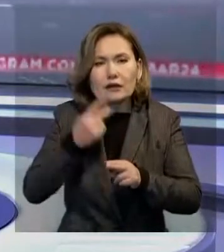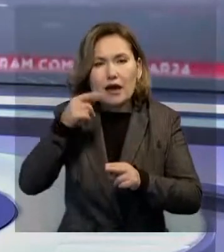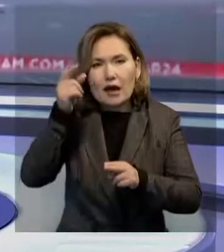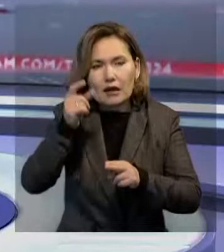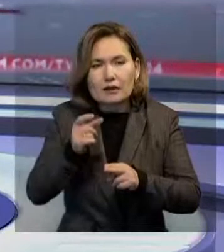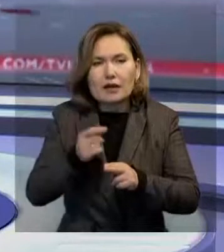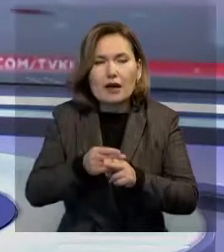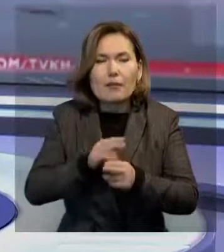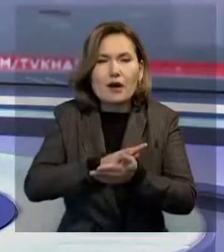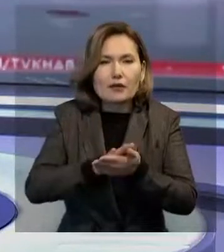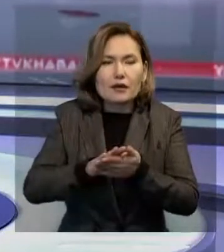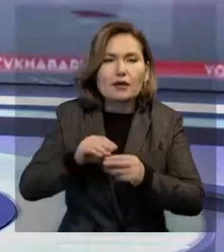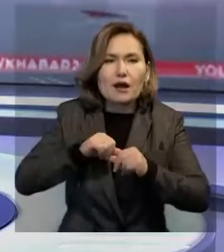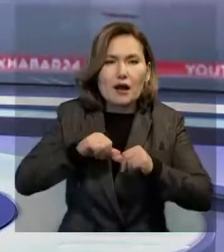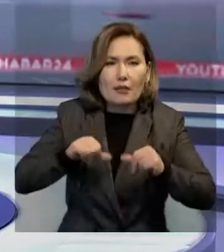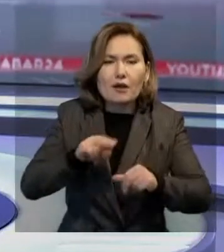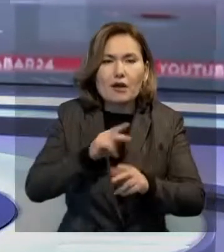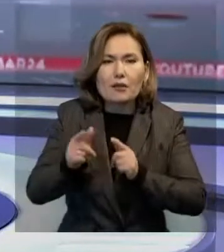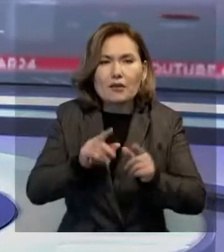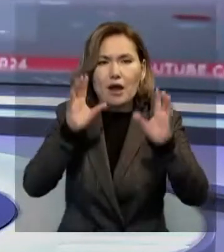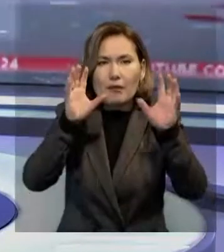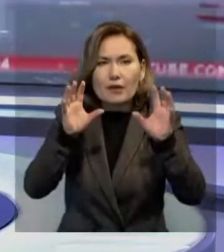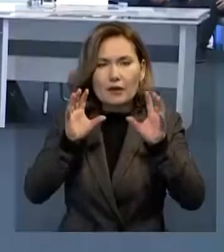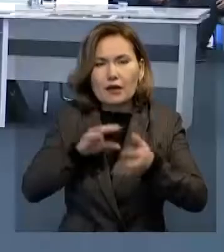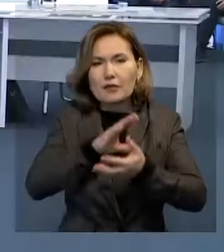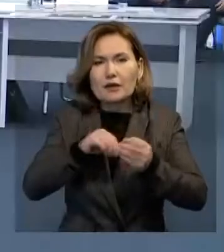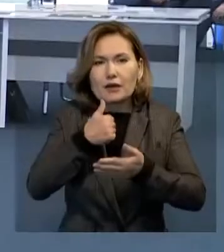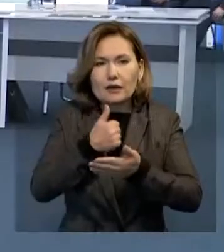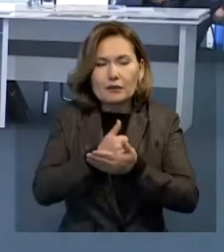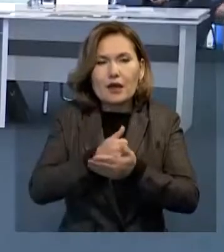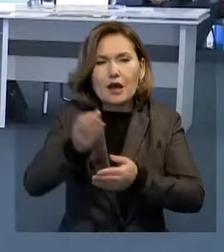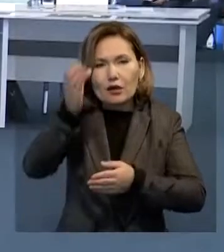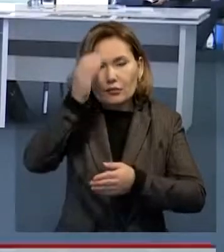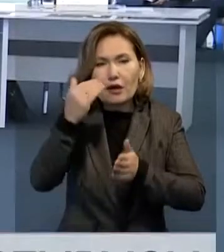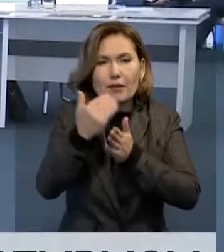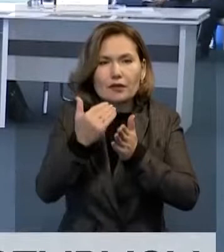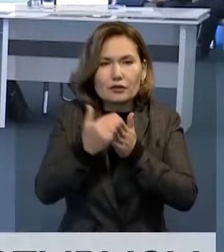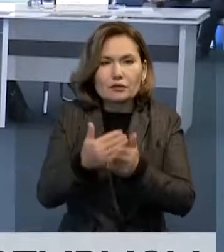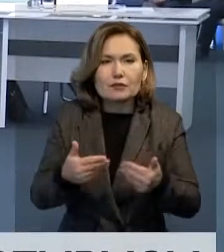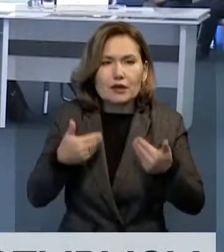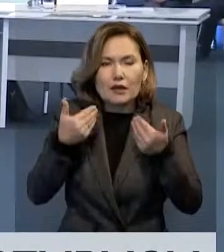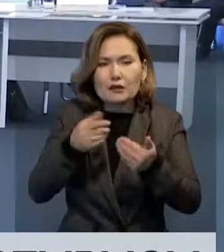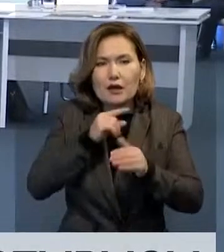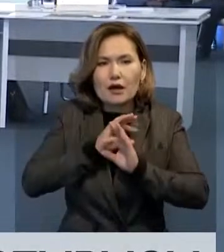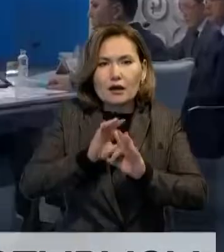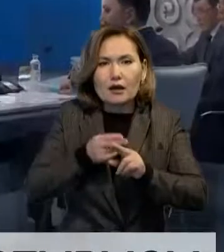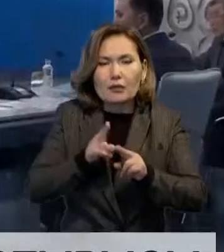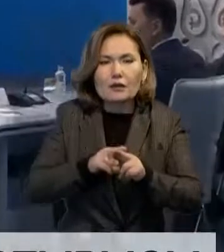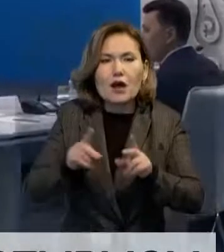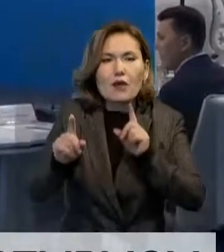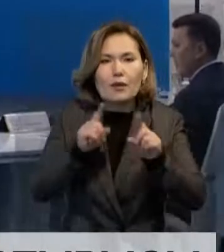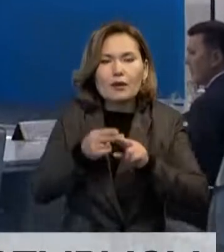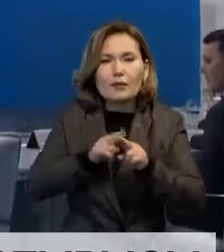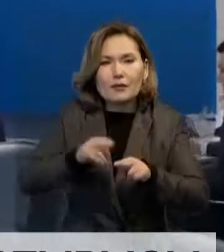мемлекеттік комиссия жұмысының нәтижесінде дайындалған заңнама бағытындағы негізгі ғылыми тұжырымдар мен ұсынымдар қаралды. Отырыс